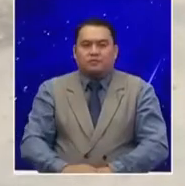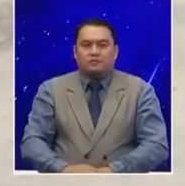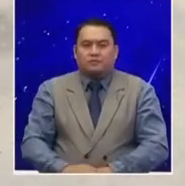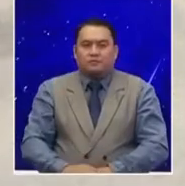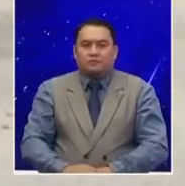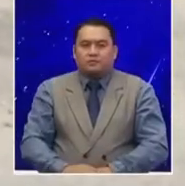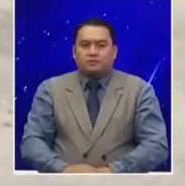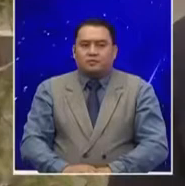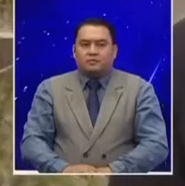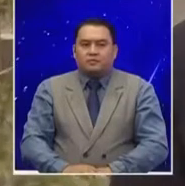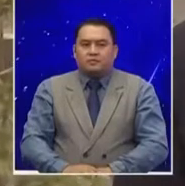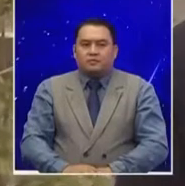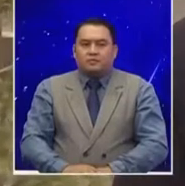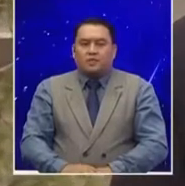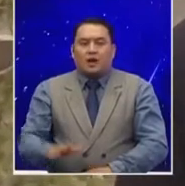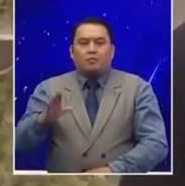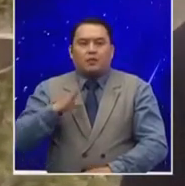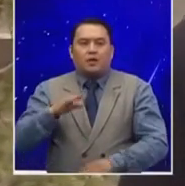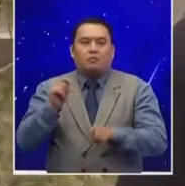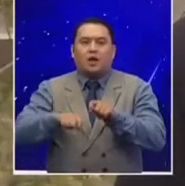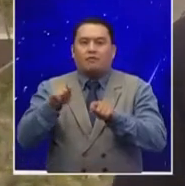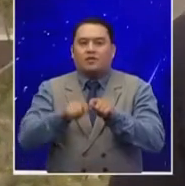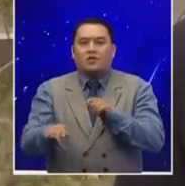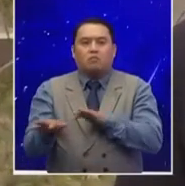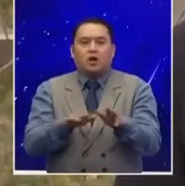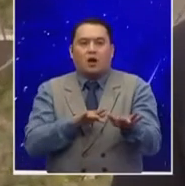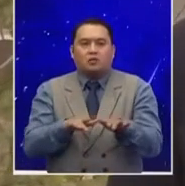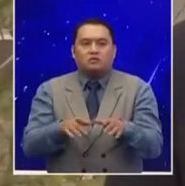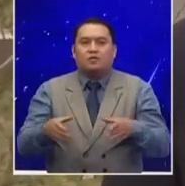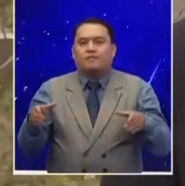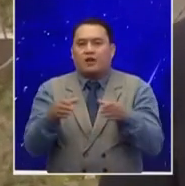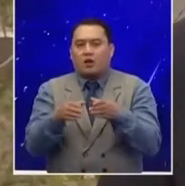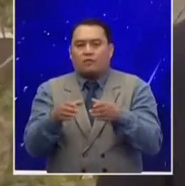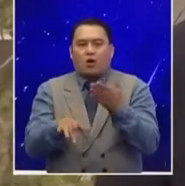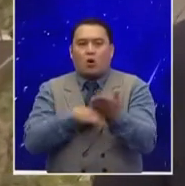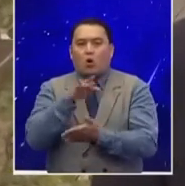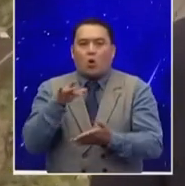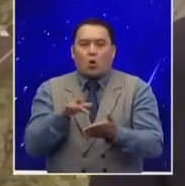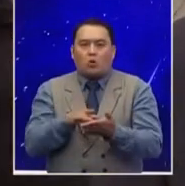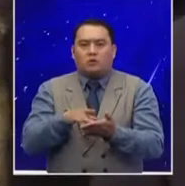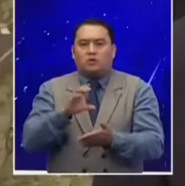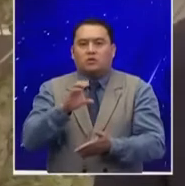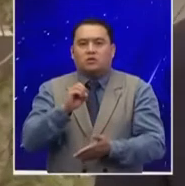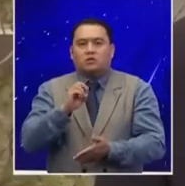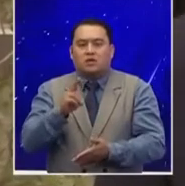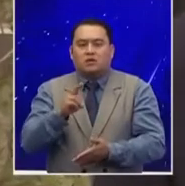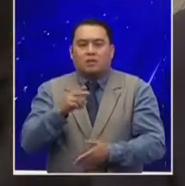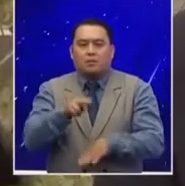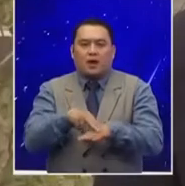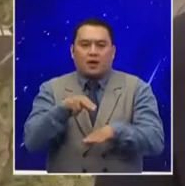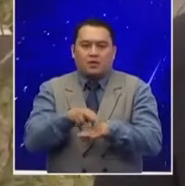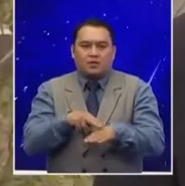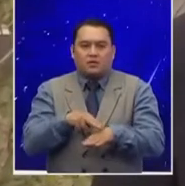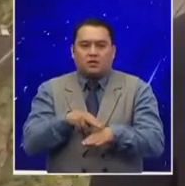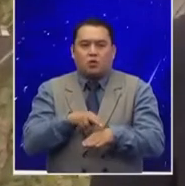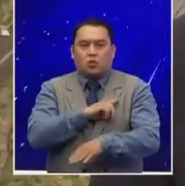карантина. Были проведены рейдовые мероприятия в составе мониторинга группы городского СС, акимата и городской полиции